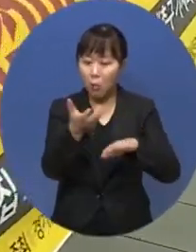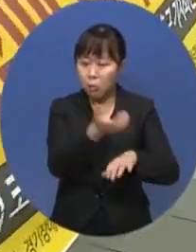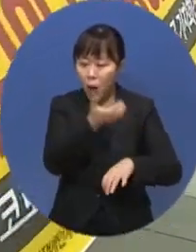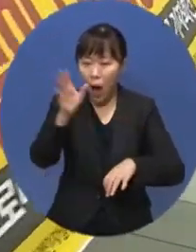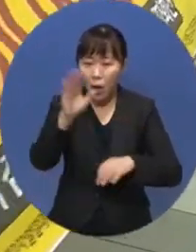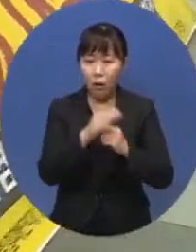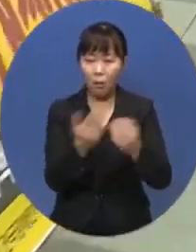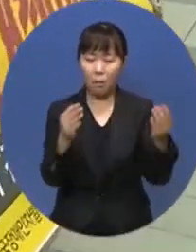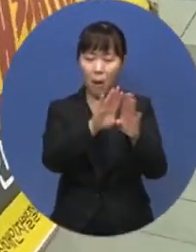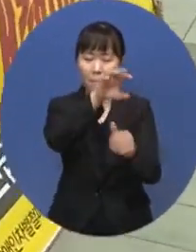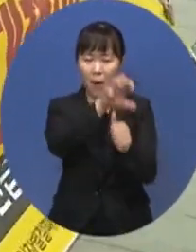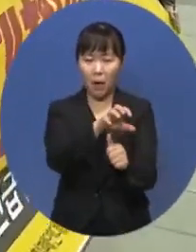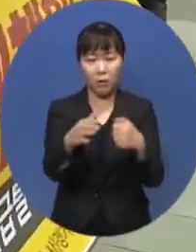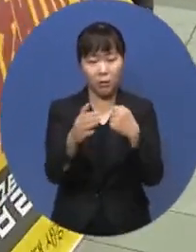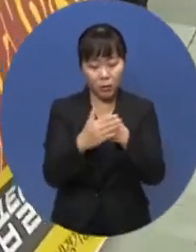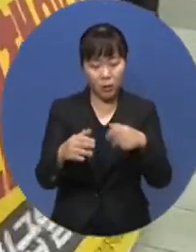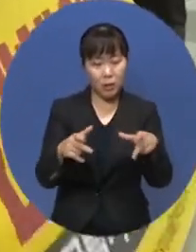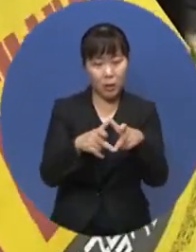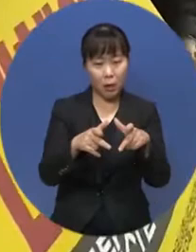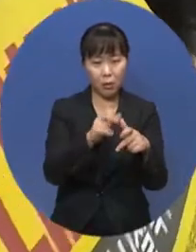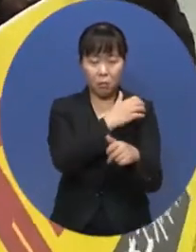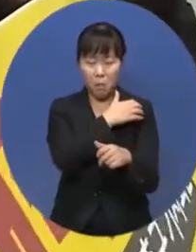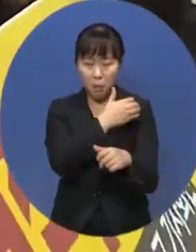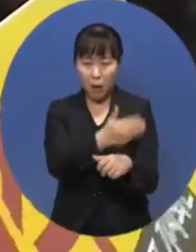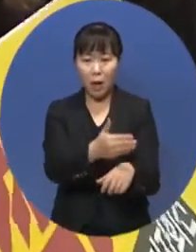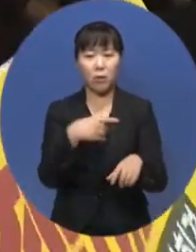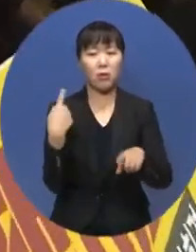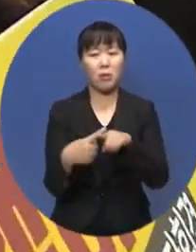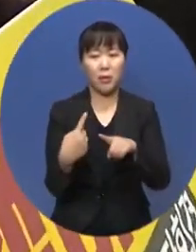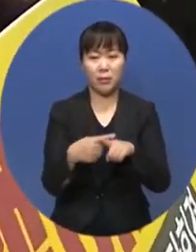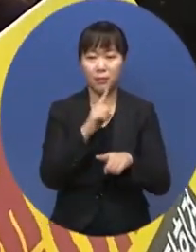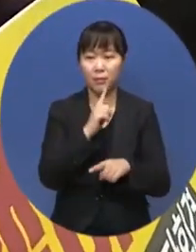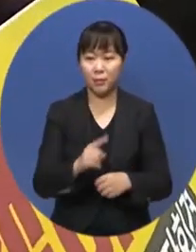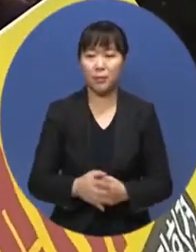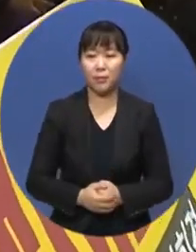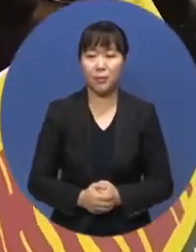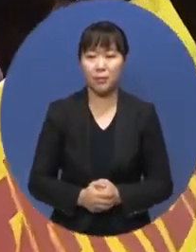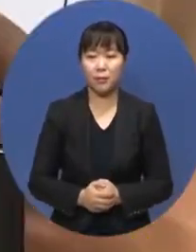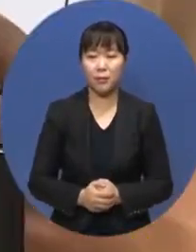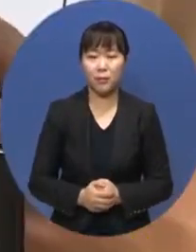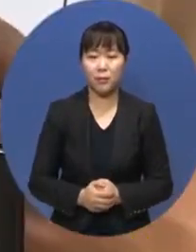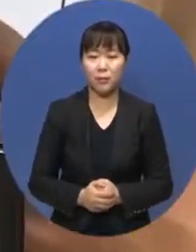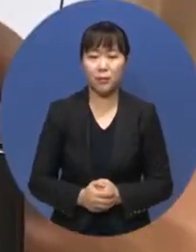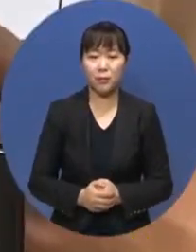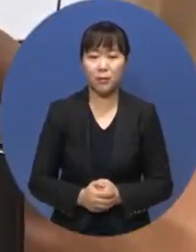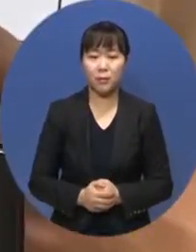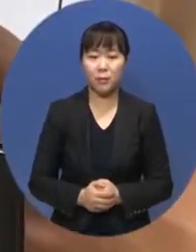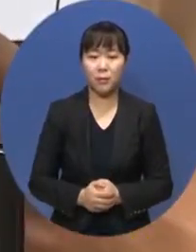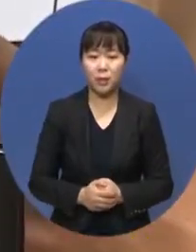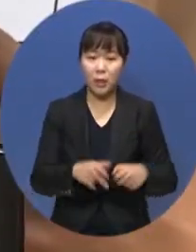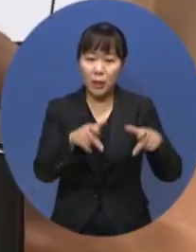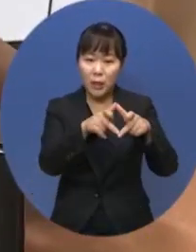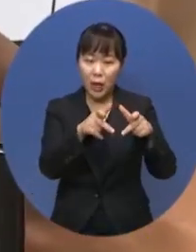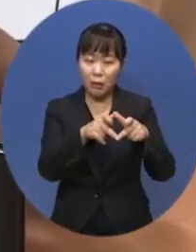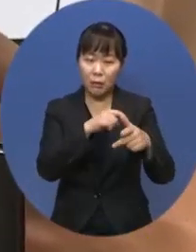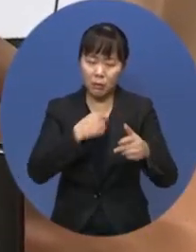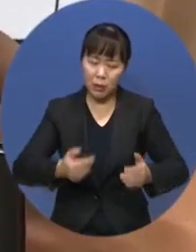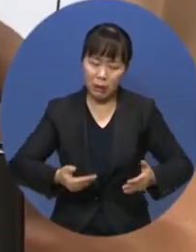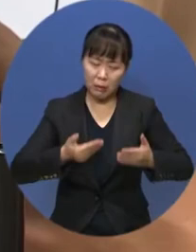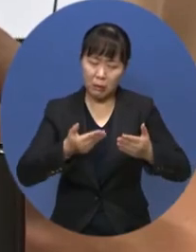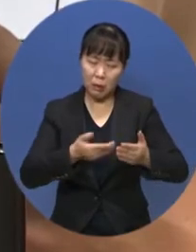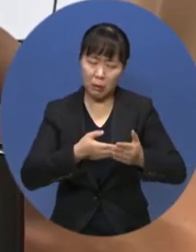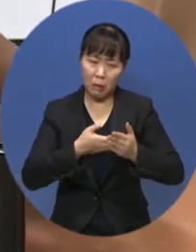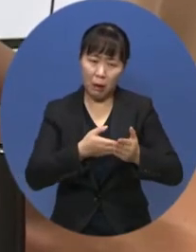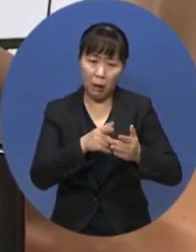시설을 되냐라는 게 폐쇄함으로써 아니라 장애인들을 그럼에도 방치하고 있다는 불구하고 지적입니다. 정부는 그저 멀리 이에 내다보고 장애인들의 있다는 희생을